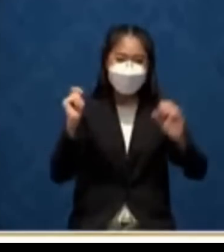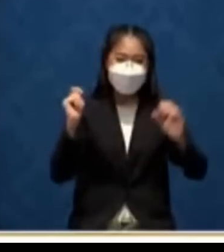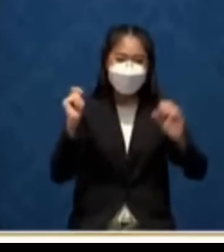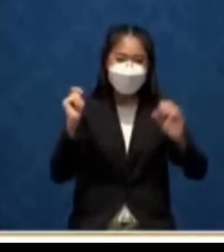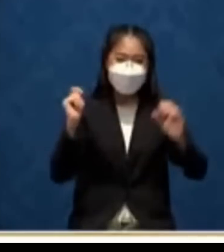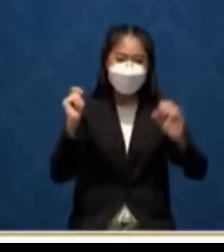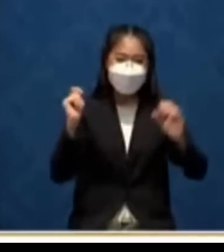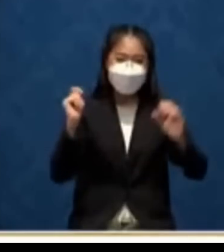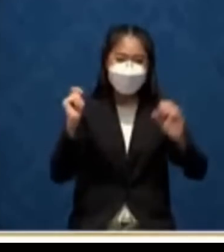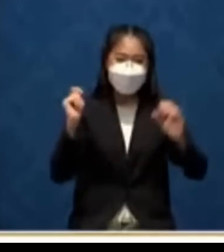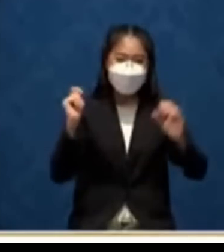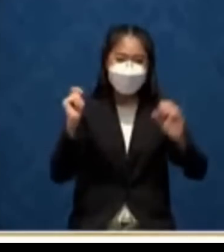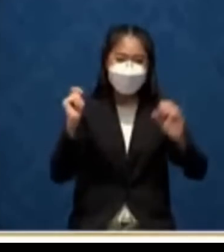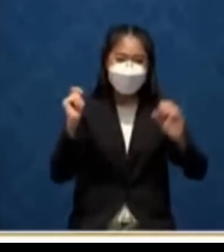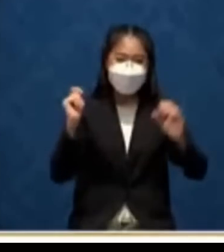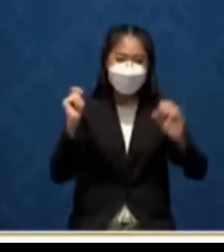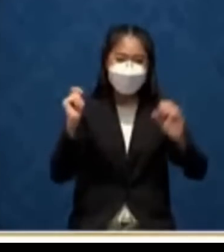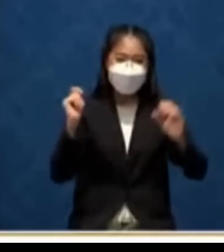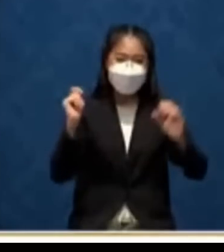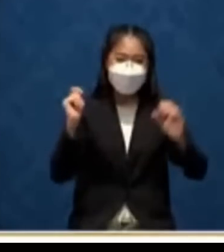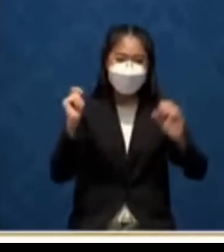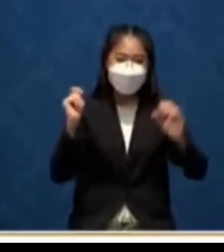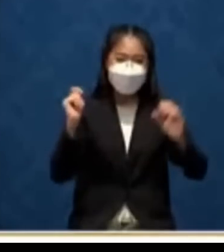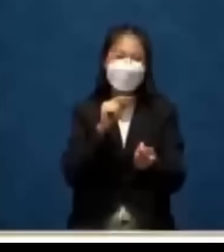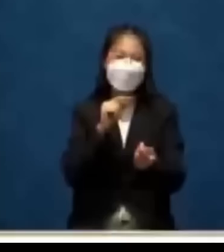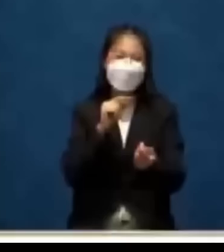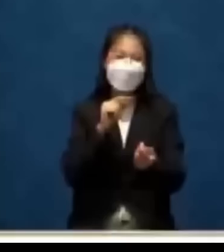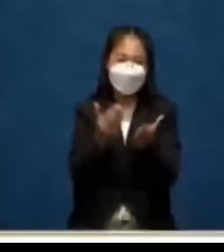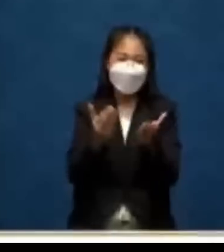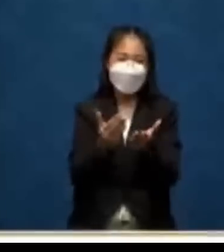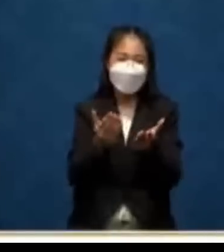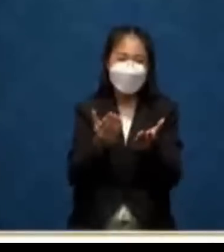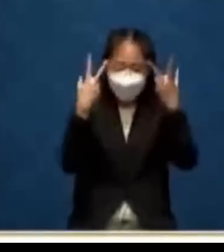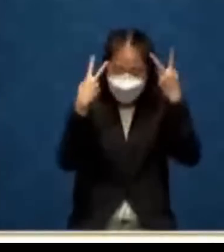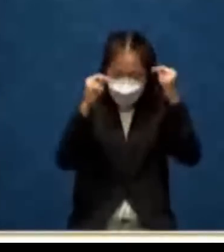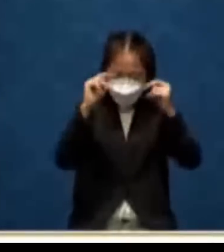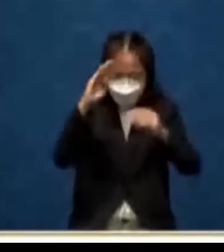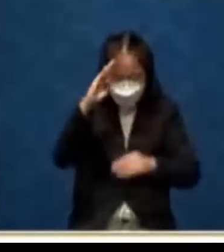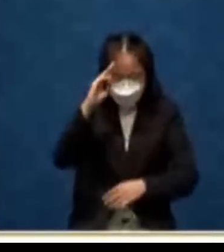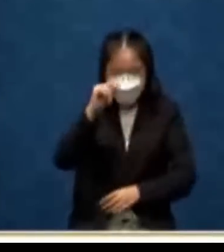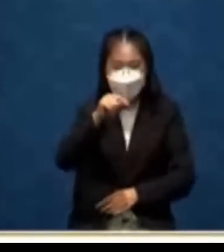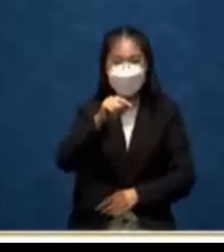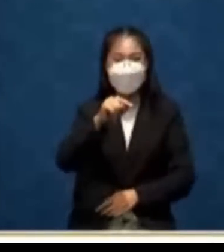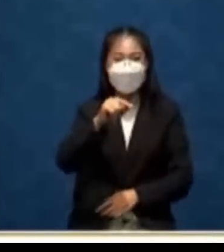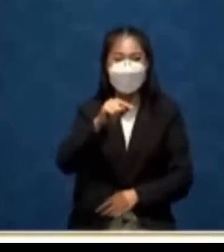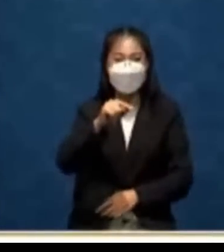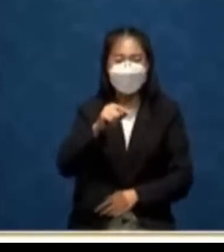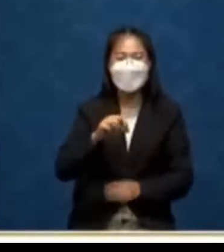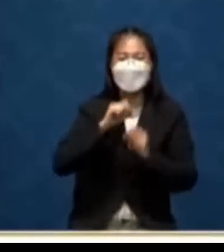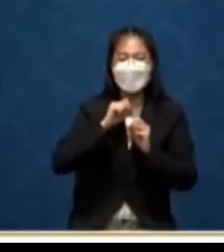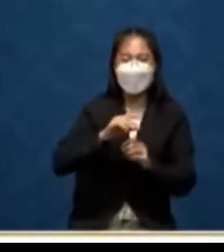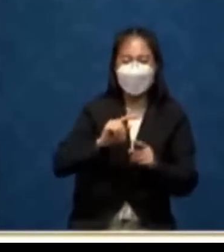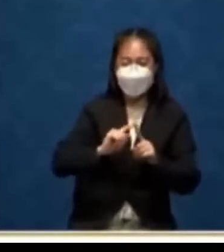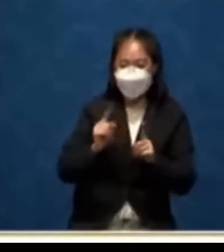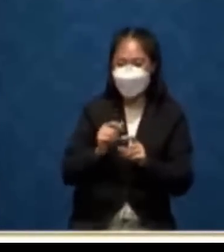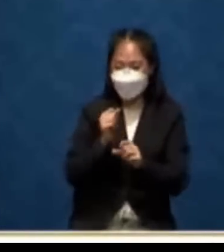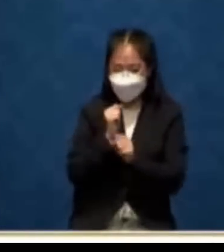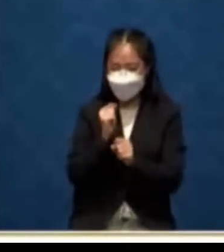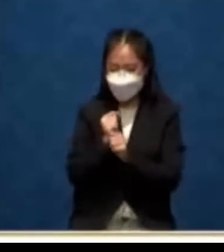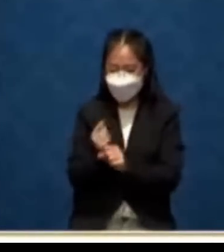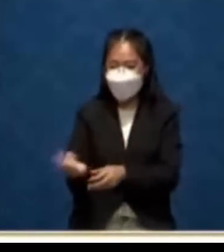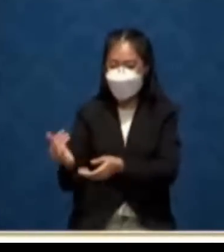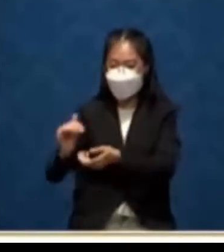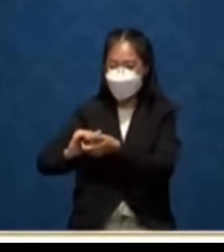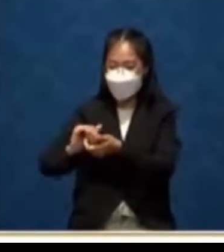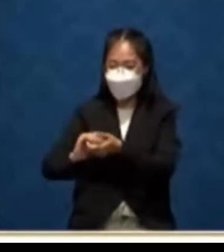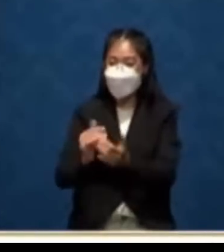ผลประโยชน์ที่ใต้พลเอกประยุทธ์จะเกลียดแค่ไหนก็ตัดขาดกันไม่ได้วัน